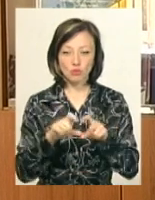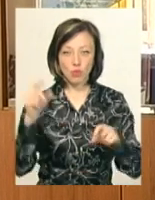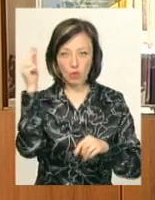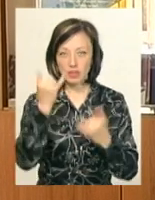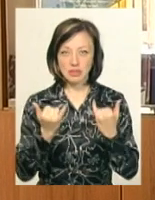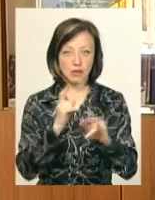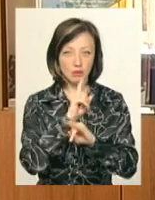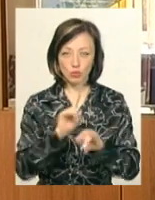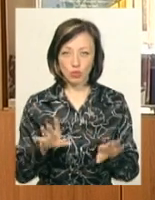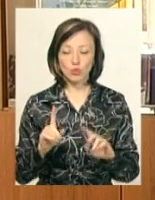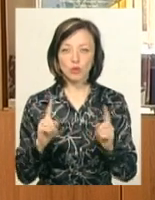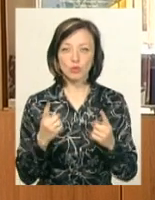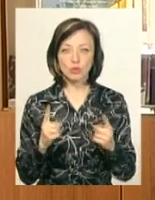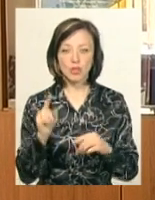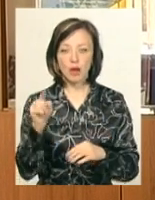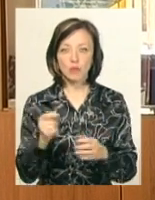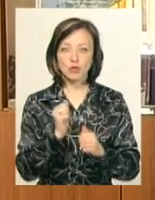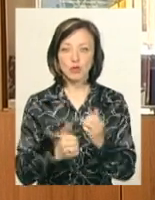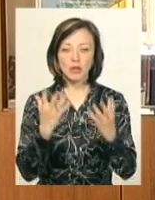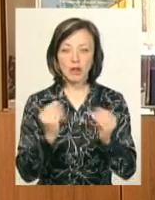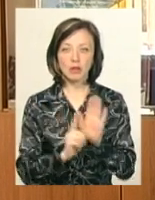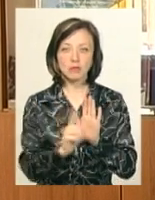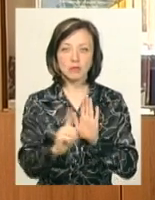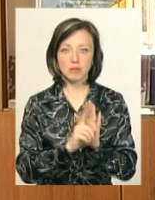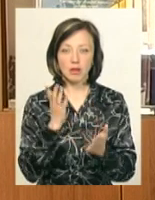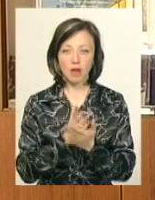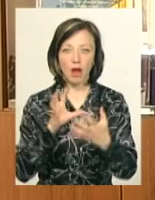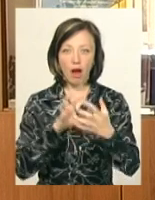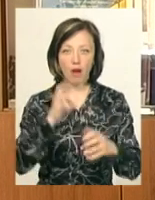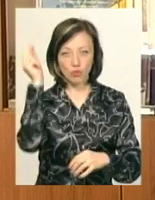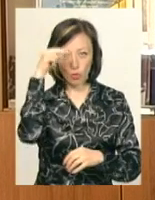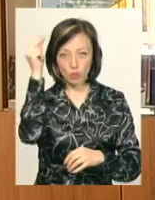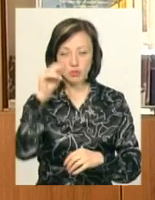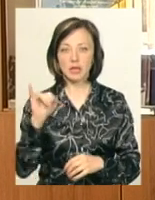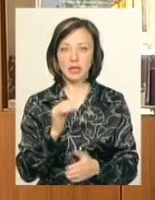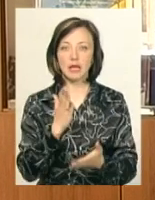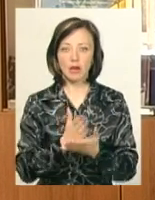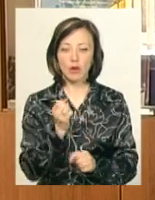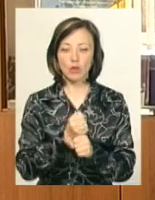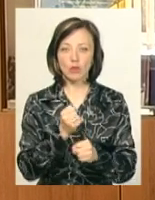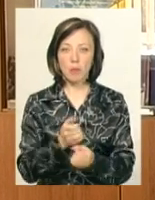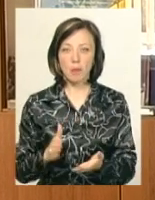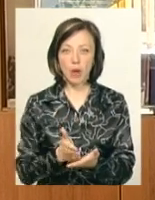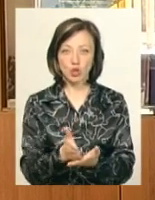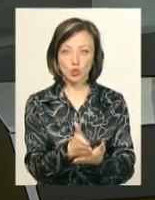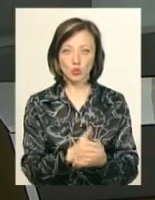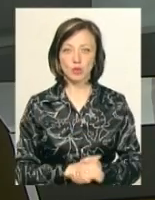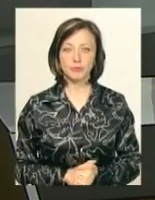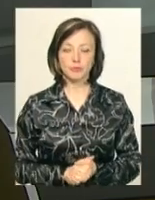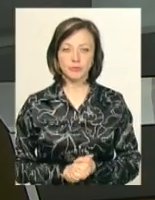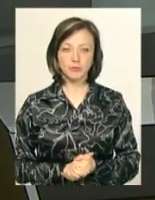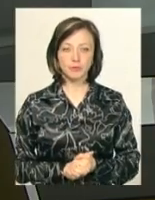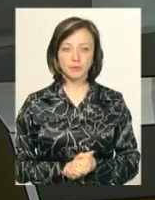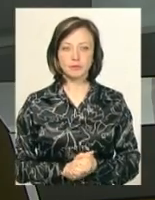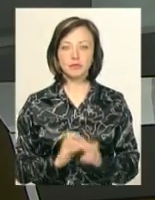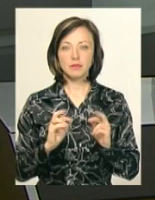не буде, так як там щоденно курсує автобус, шкільний автобус, і є розроблений маршрут.